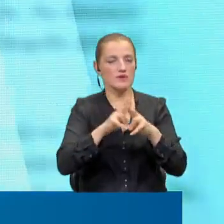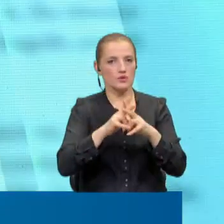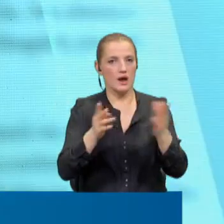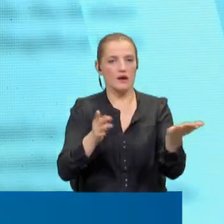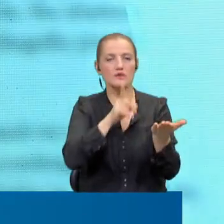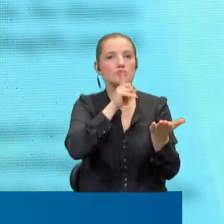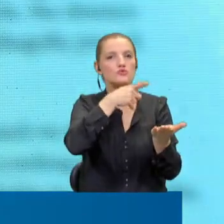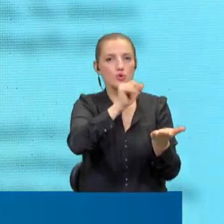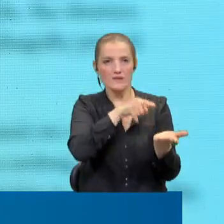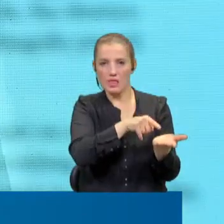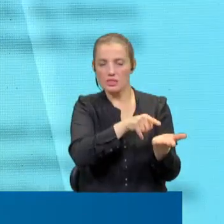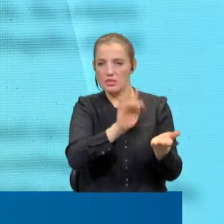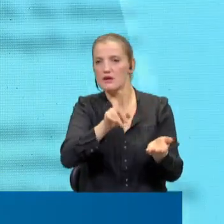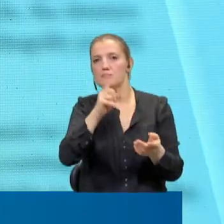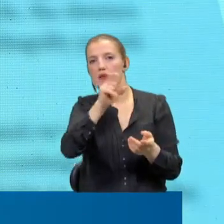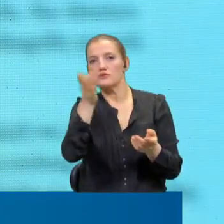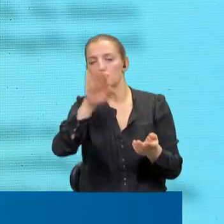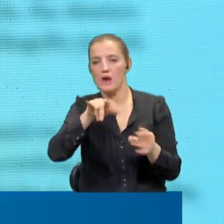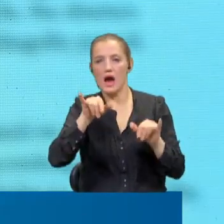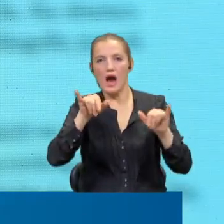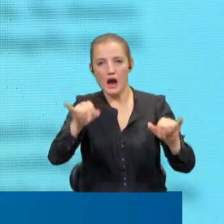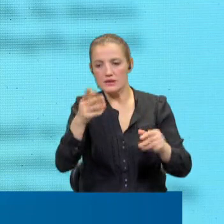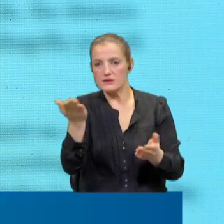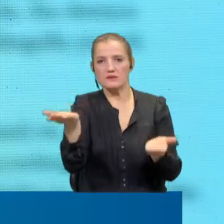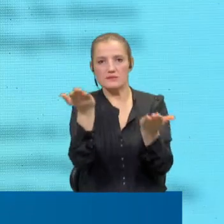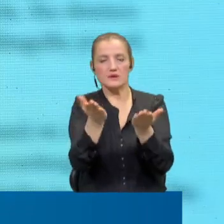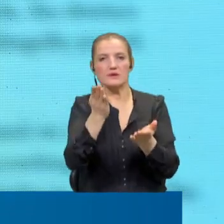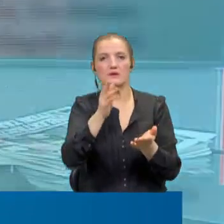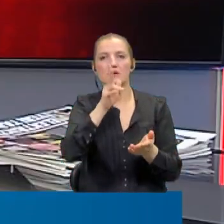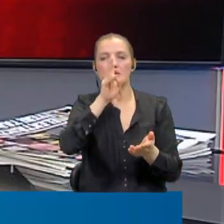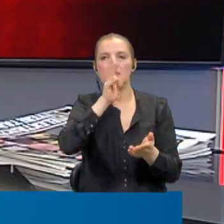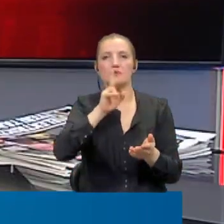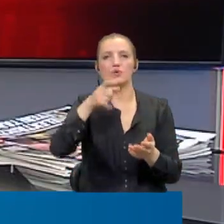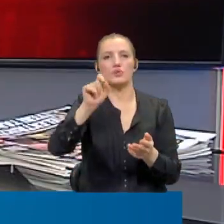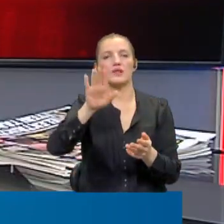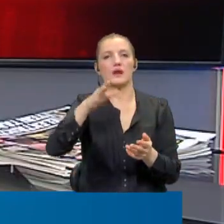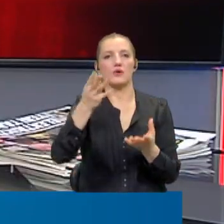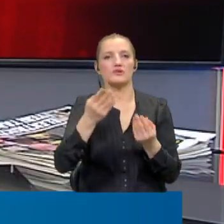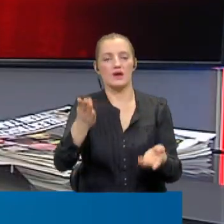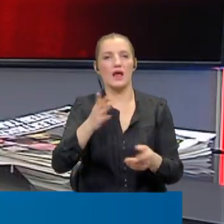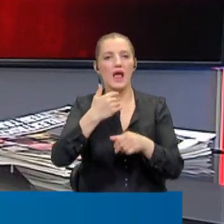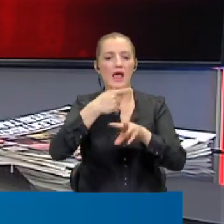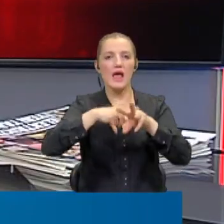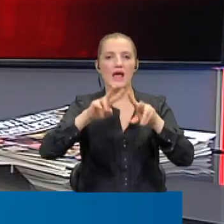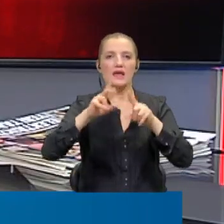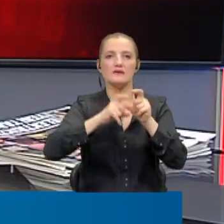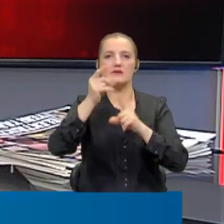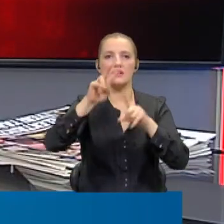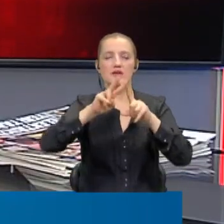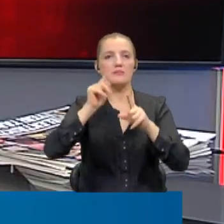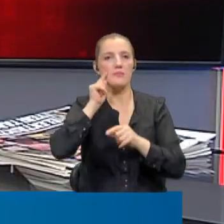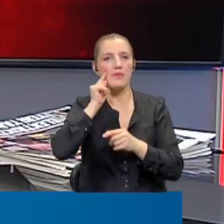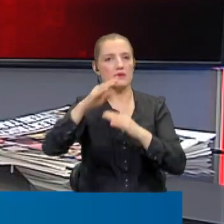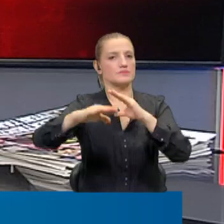330 lira 63 kuruş olarak hesaplanacak Engin Bey Engin Güner günaydın diyor ki zam